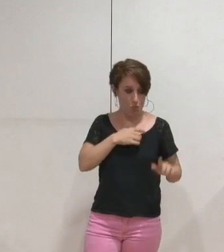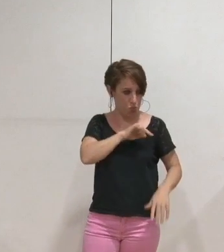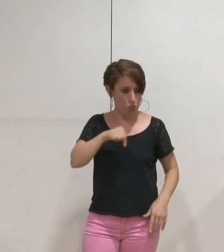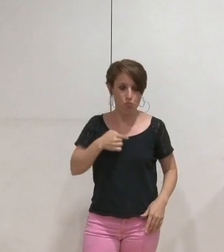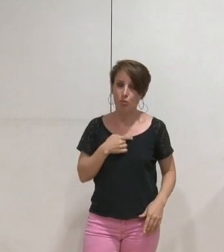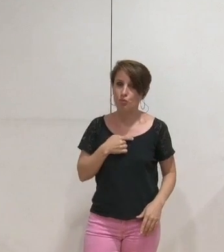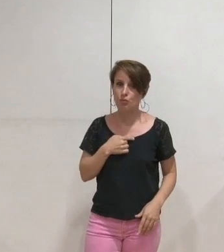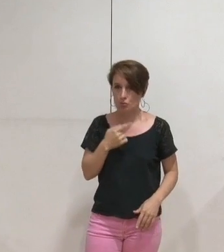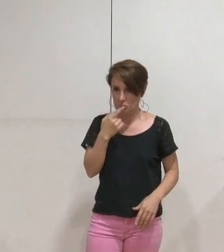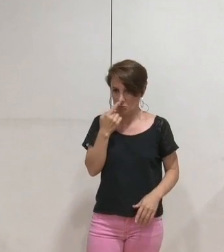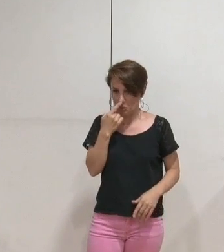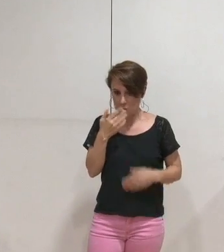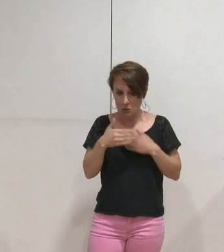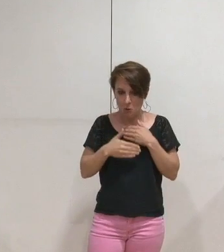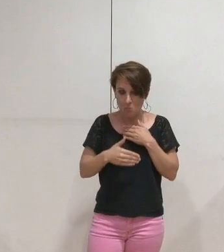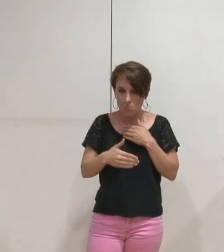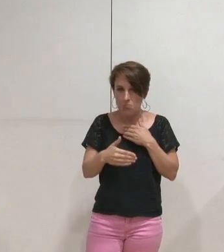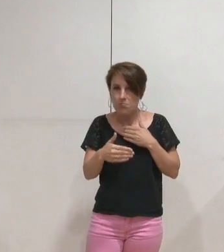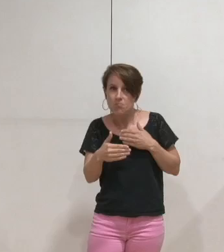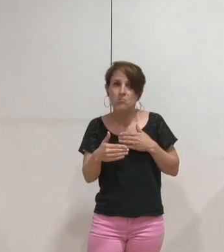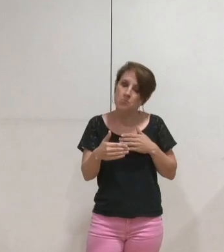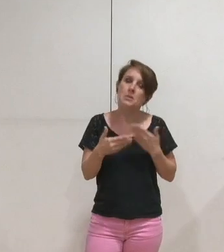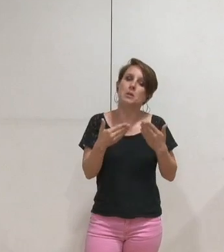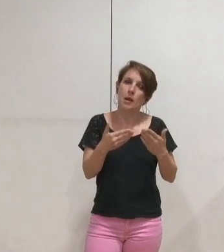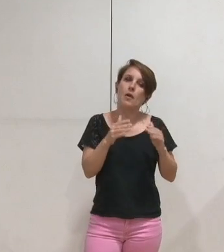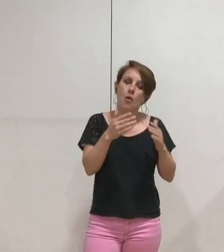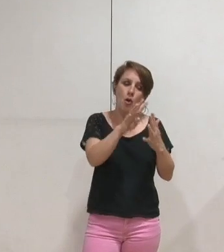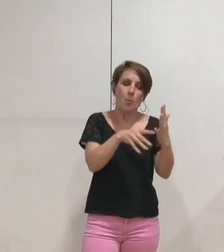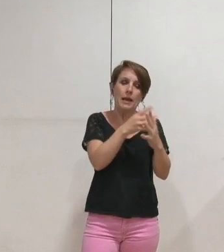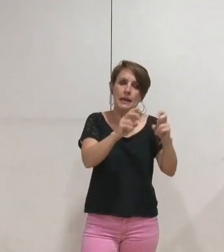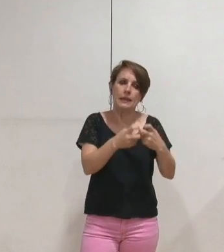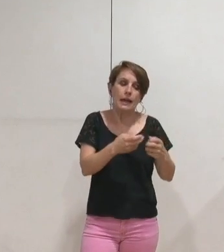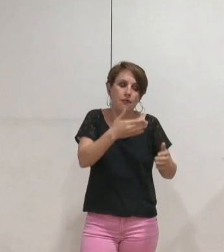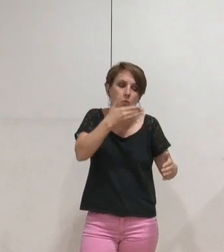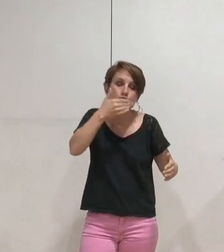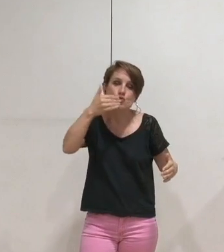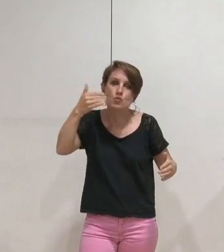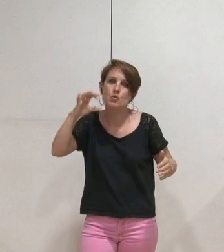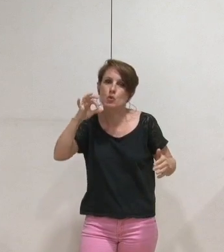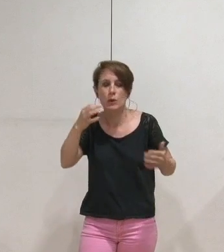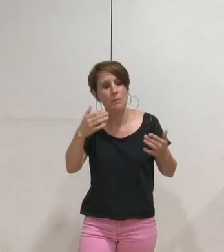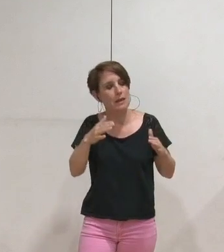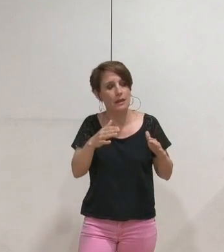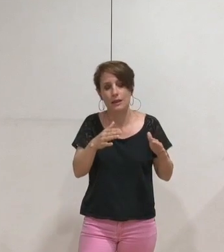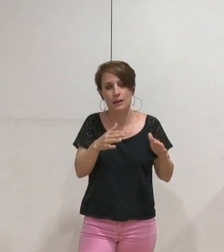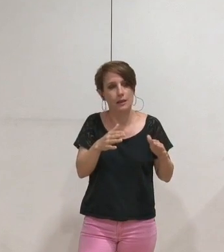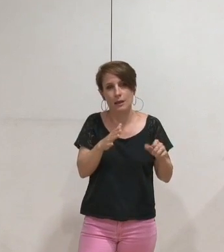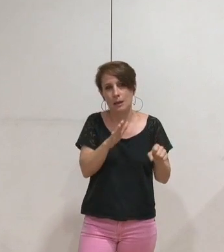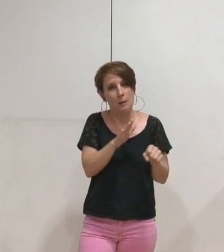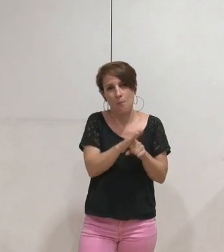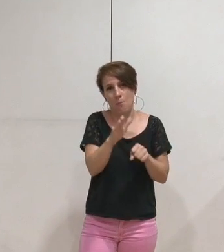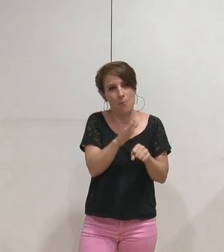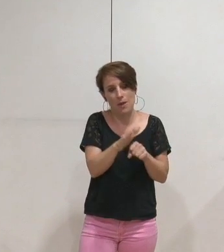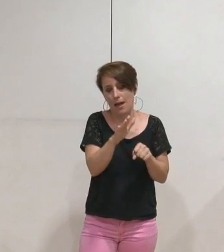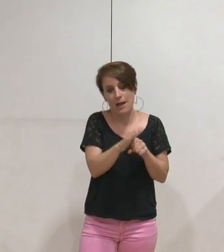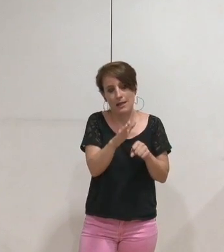se rapprocher d'une grille qui commence à devenir cohérente il nous semble qu'il y a encore un certain nombre